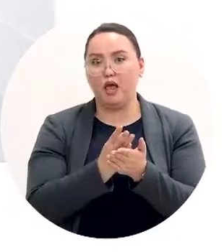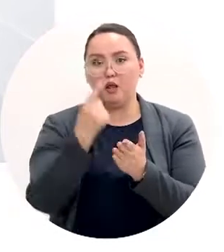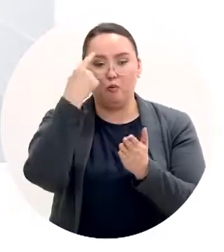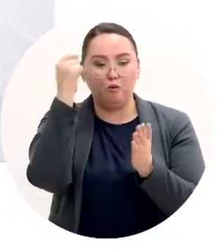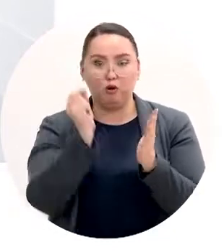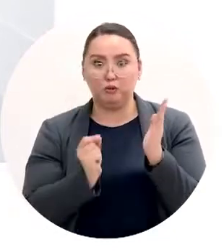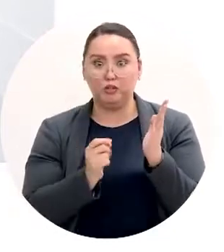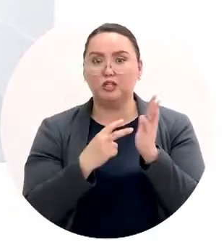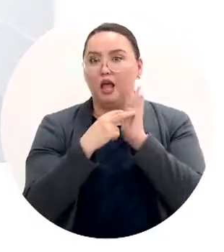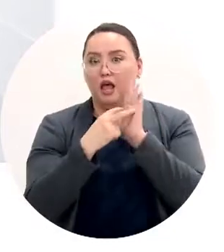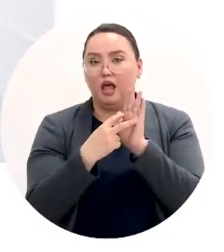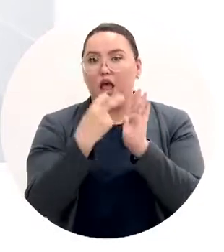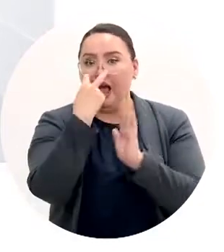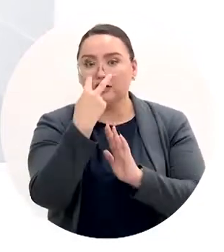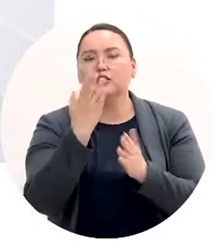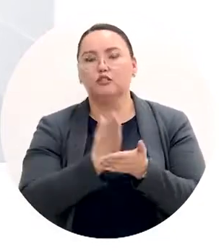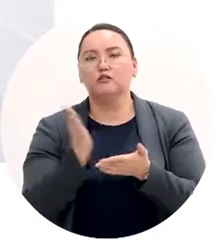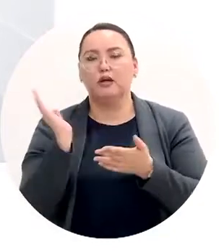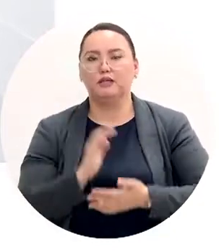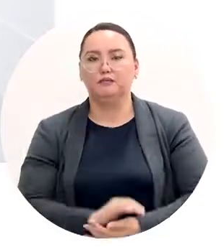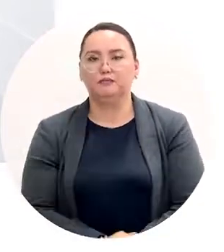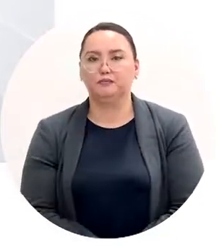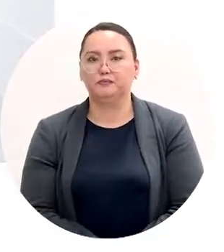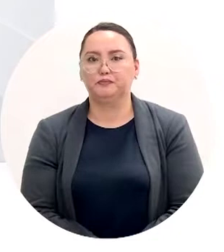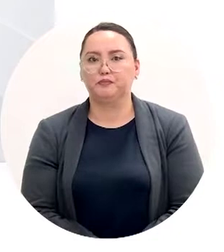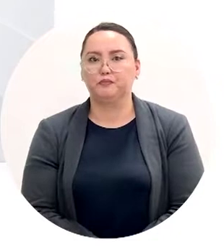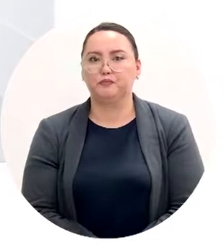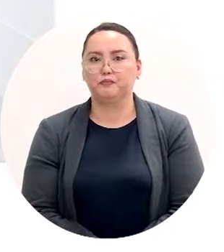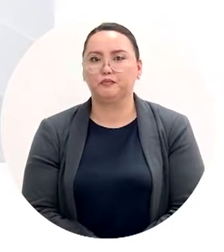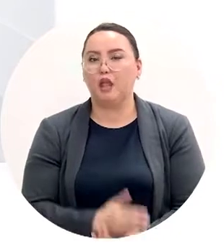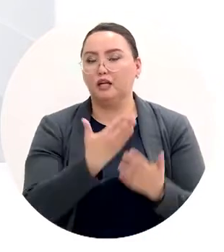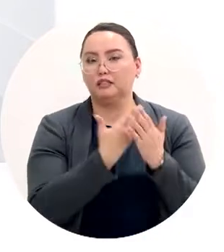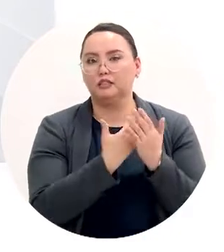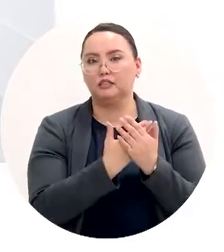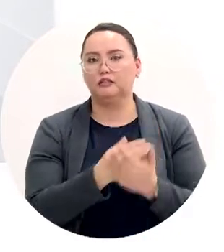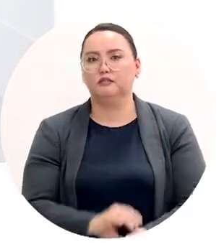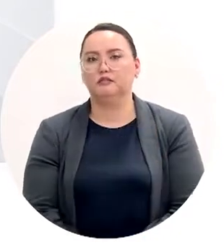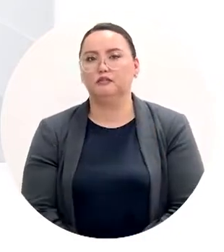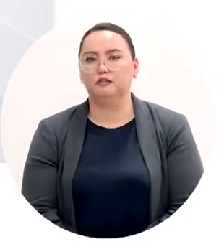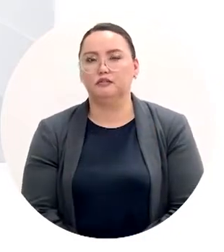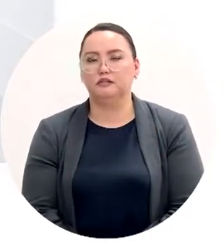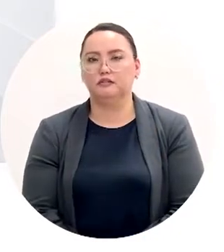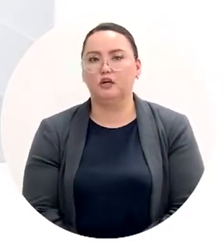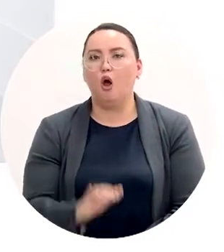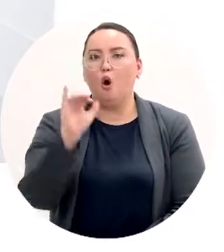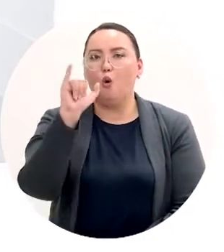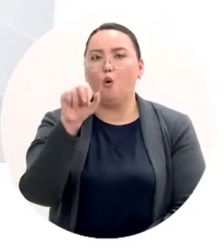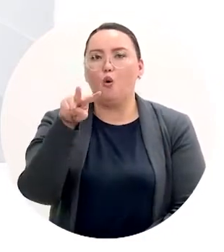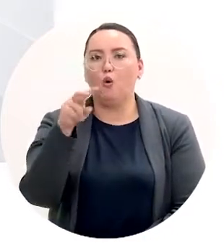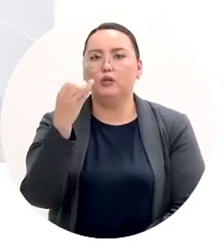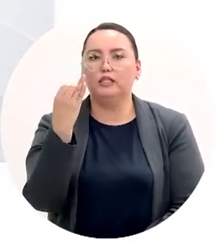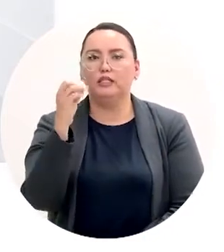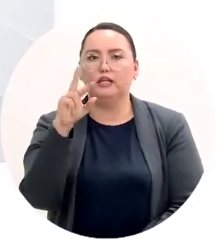ажиглагддаг. За жишээ нь модны нэр бургас гэдэг үгийг бургаасуу гэж бичсэн байна. Монс гэвэл монуусуу, улиас